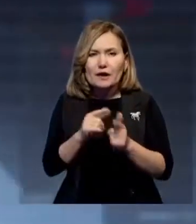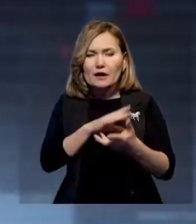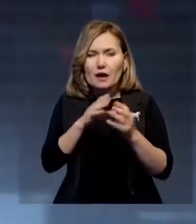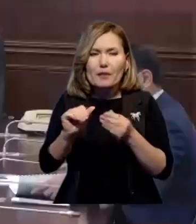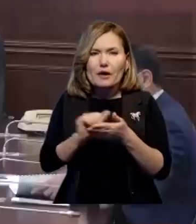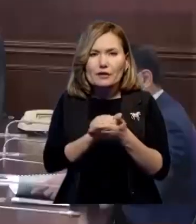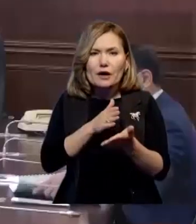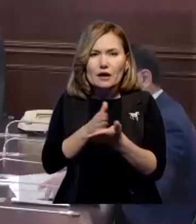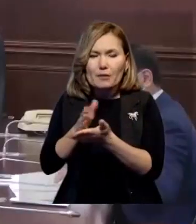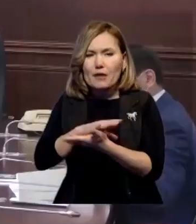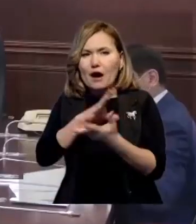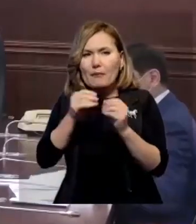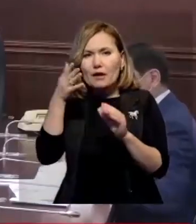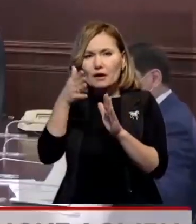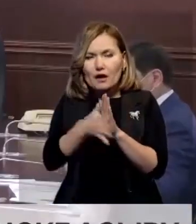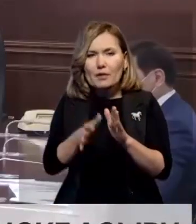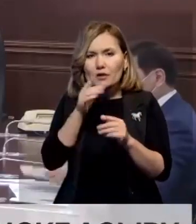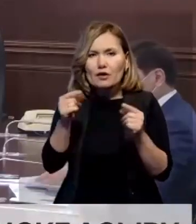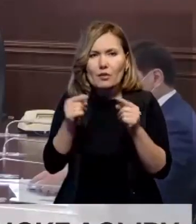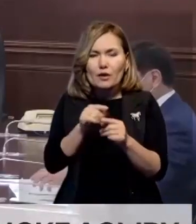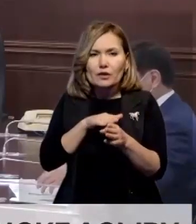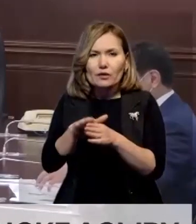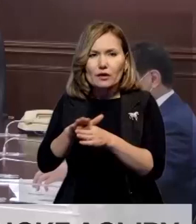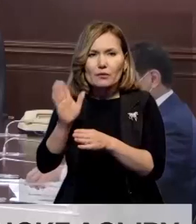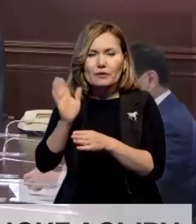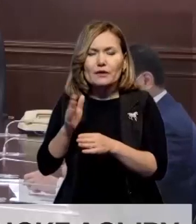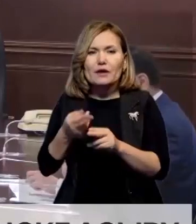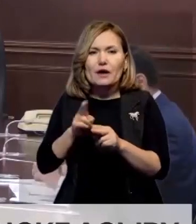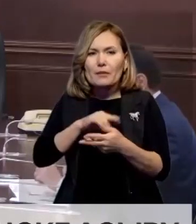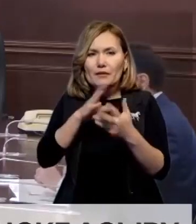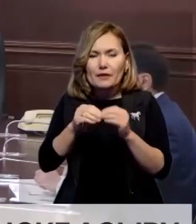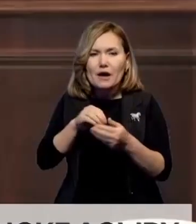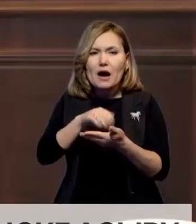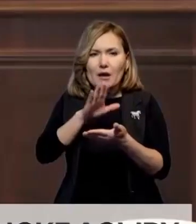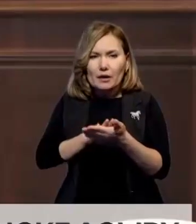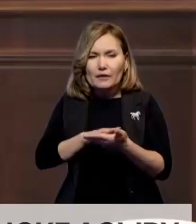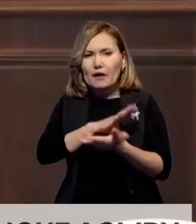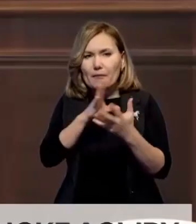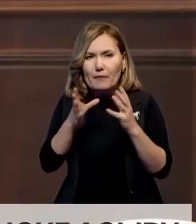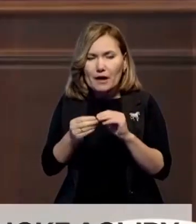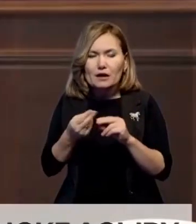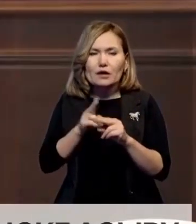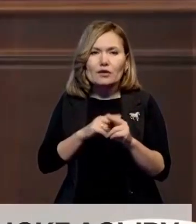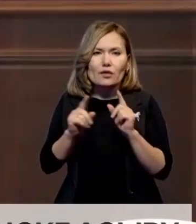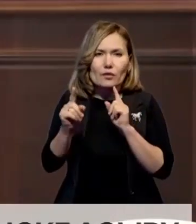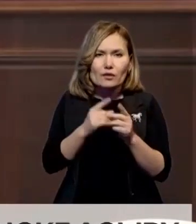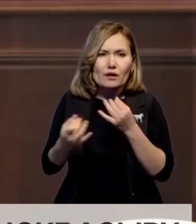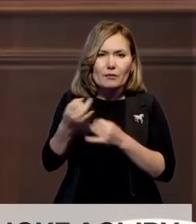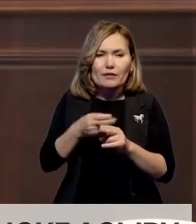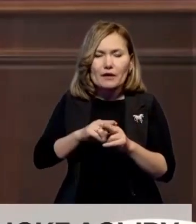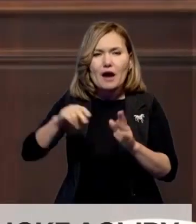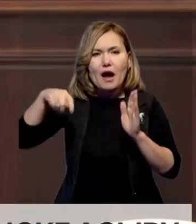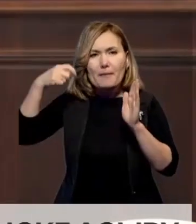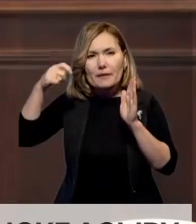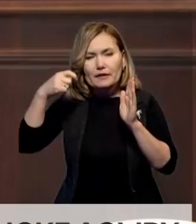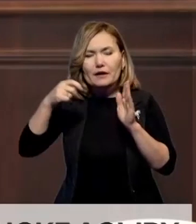тармағы бойынша мониторинг нақты уақыт режимінде жүргізілмек. Яғни қағаз есептер, анықтамалар мен таныстырылымдар болмайды. Сонымен